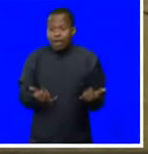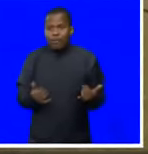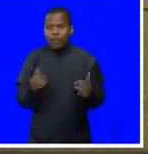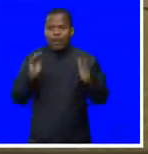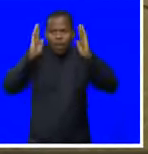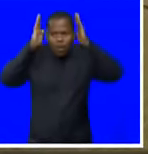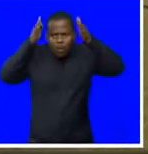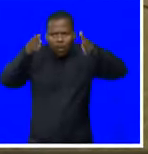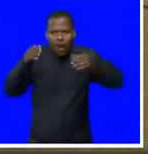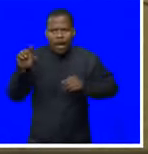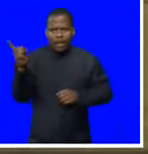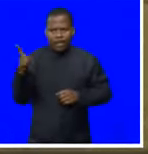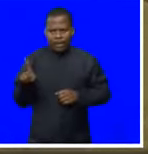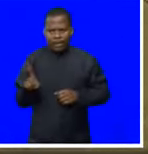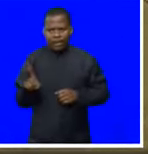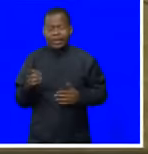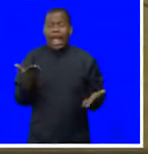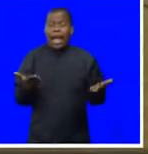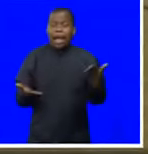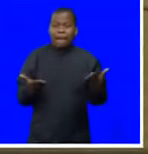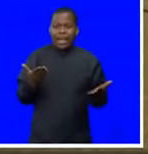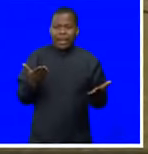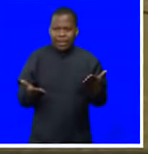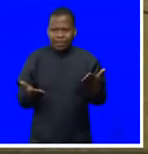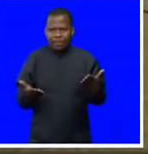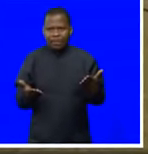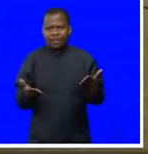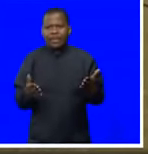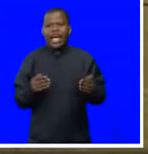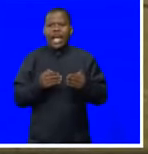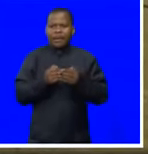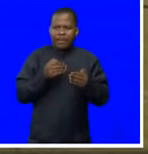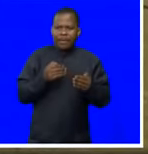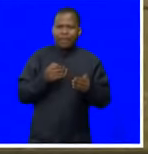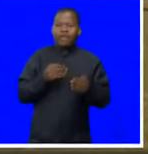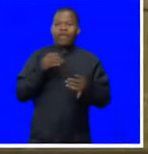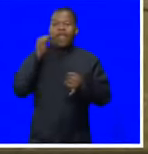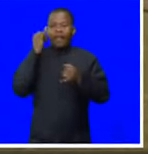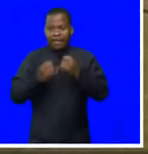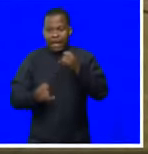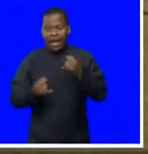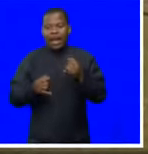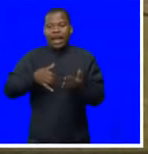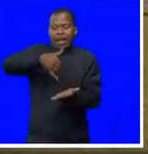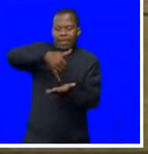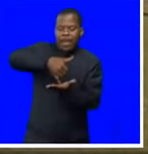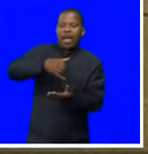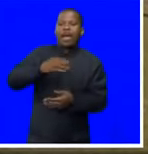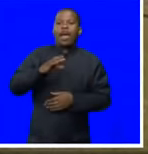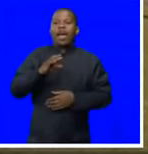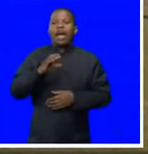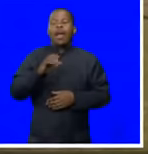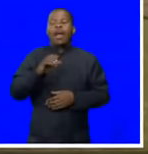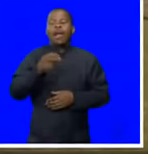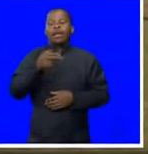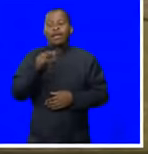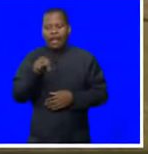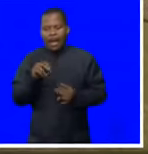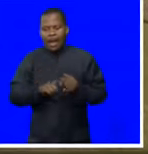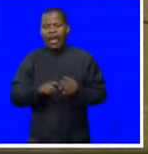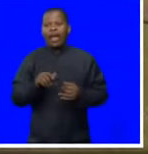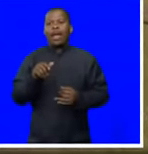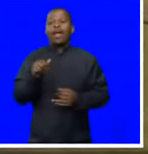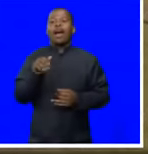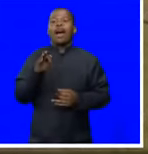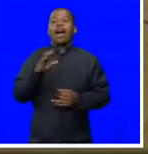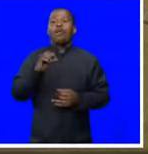lesikubukile sibukele ukuthi at least ngoba sikaze sifike kuma finals eChan neAfcon, at least i-target